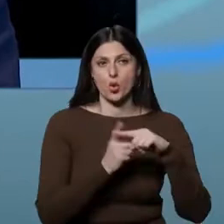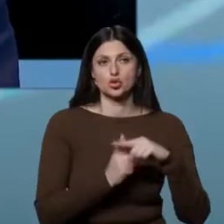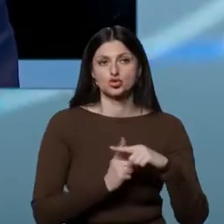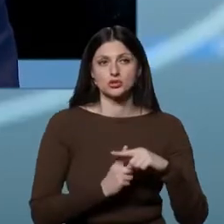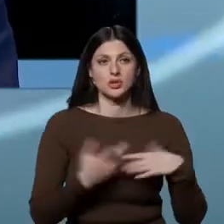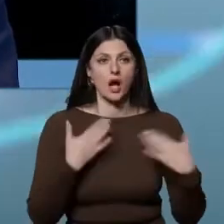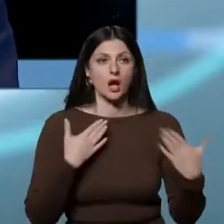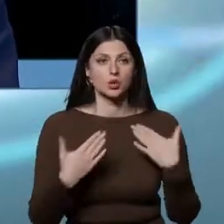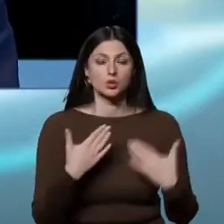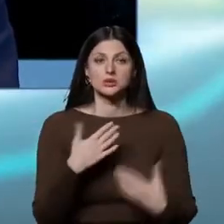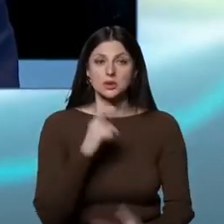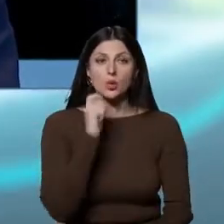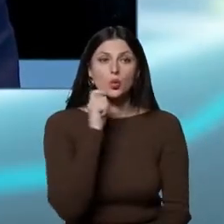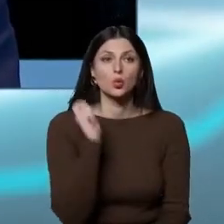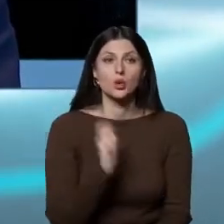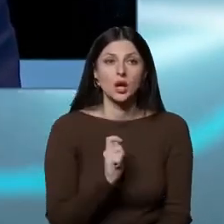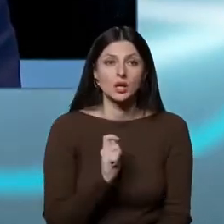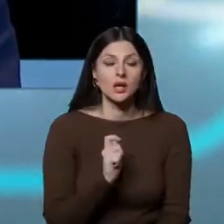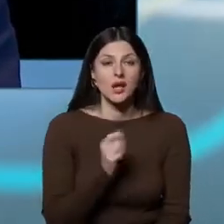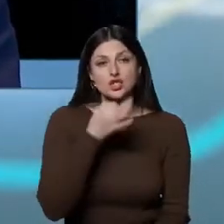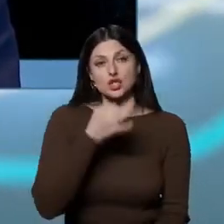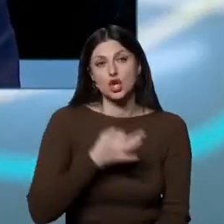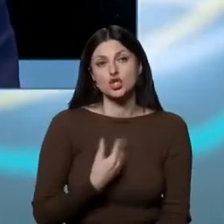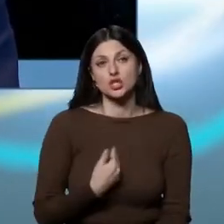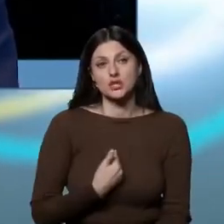относятся к Украине. То скажите мне,